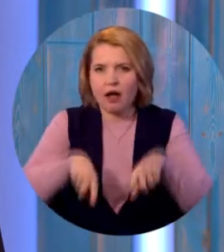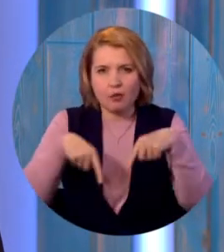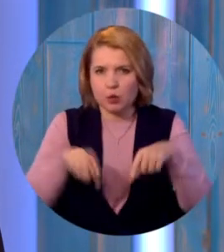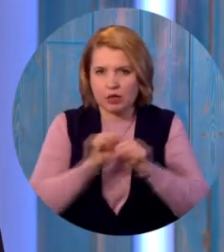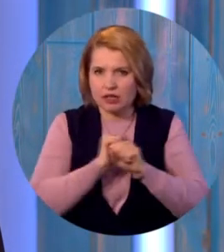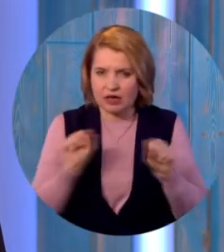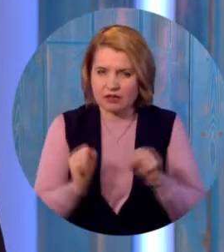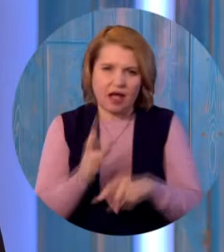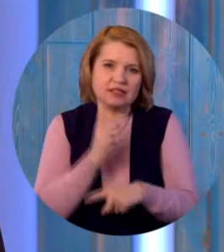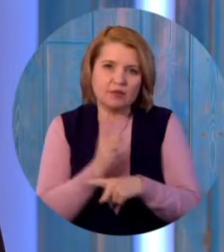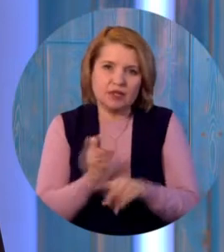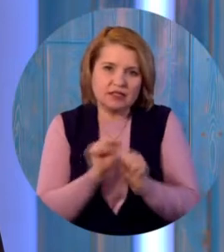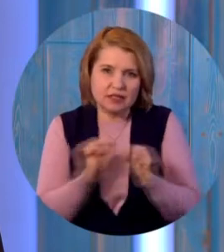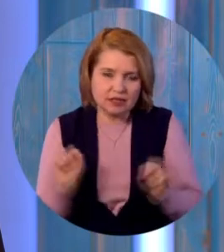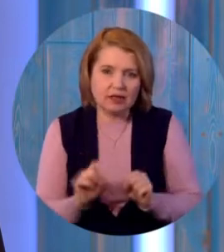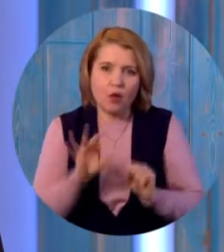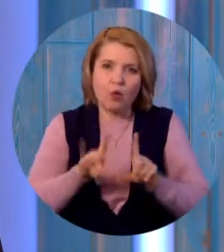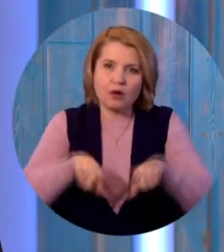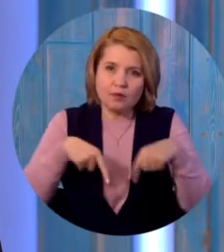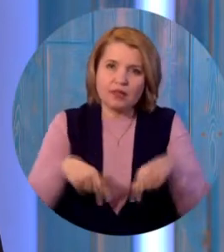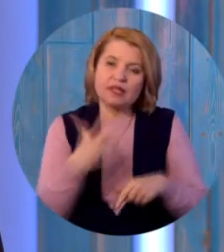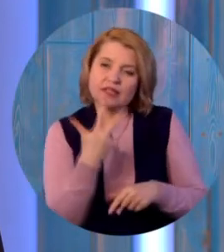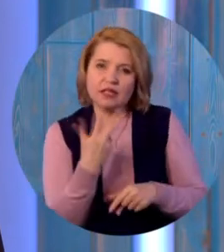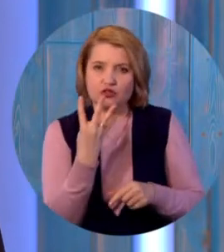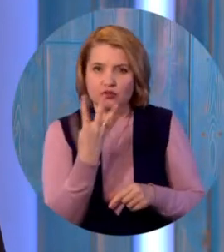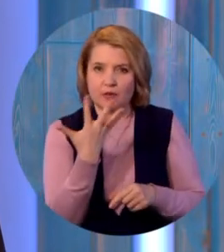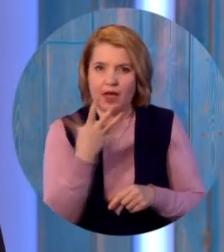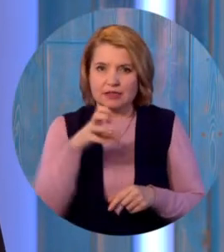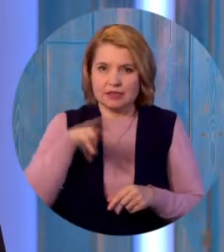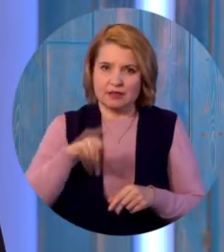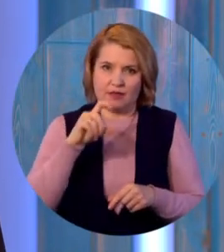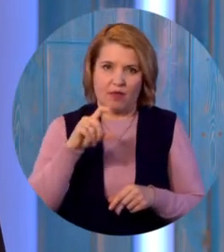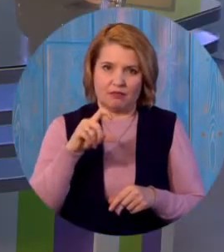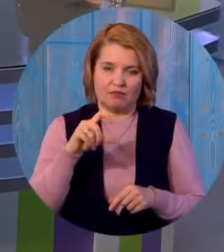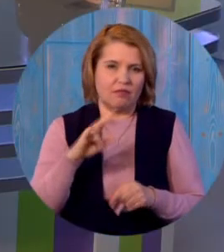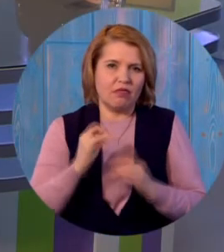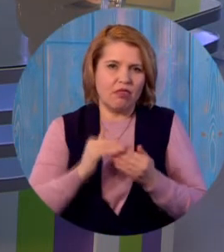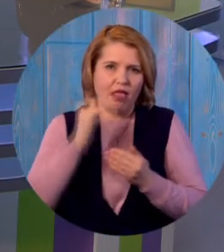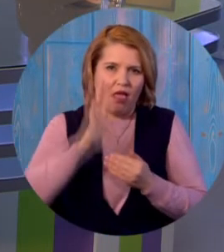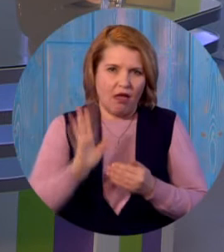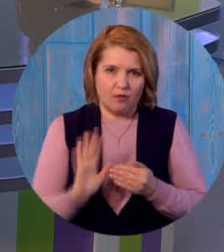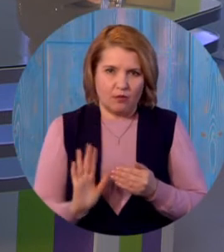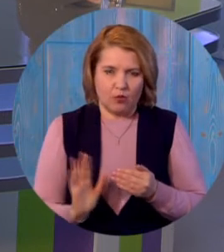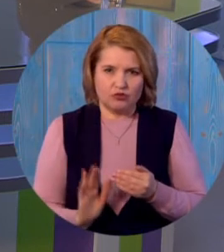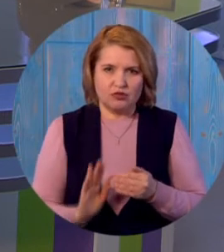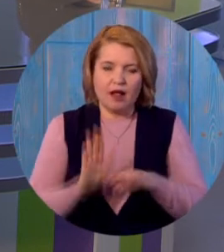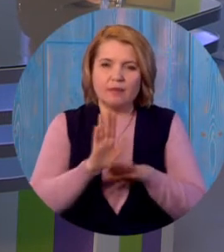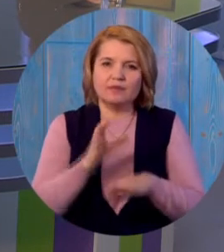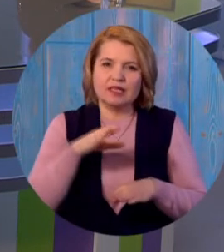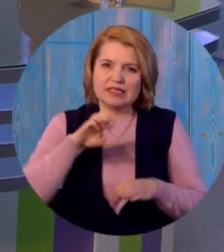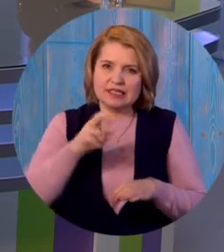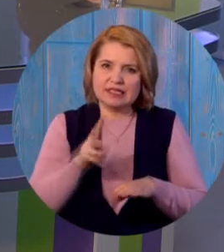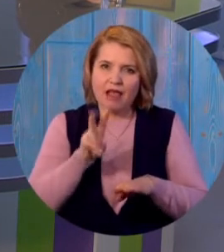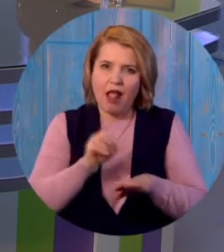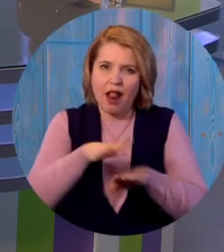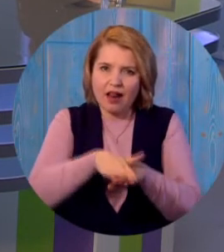но желательно каблук, ну, 3-4, максимум 5 сантиметров. Ну, такой ортопедический, скажем так, ортопедическая должна быть и стелька лучше всего, и каблук такой,